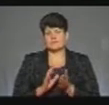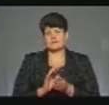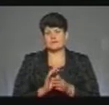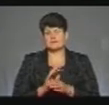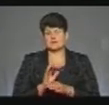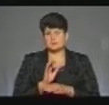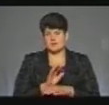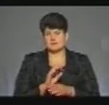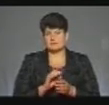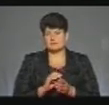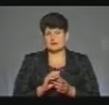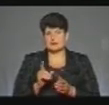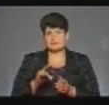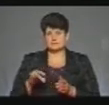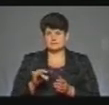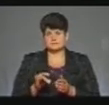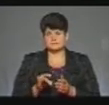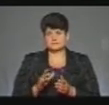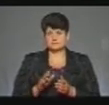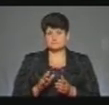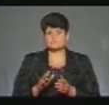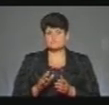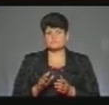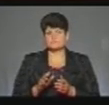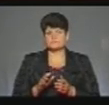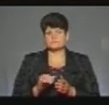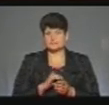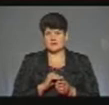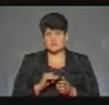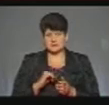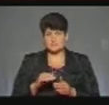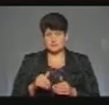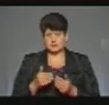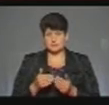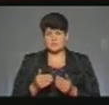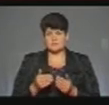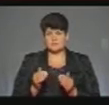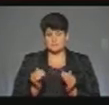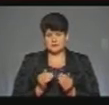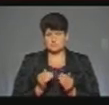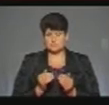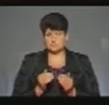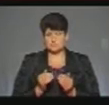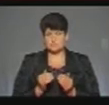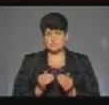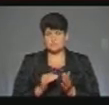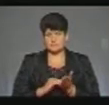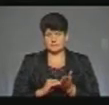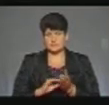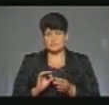західним альянтам. І цей лист був опублікований ще в радянські часи. Тобто він сам запропонував меншу територію і віддати частину Я вам зараз